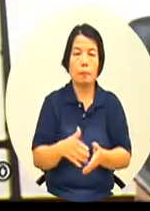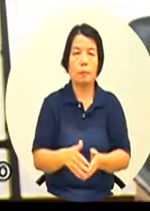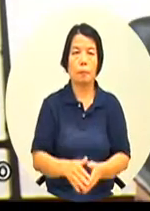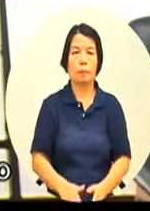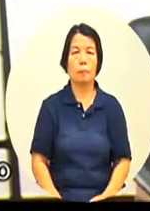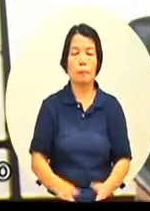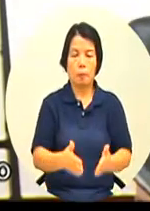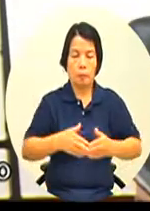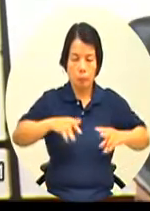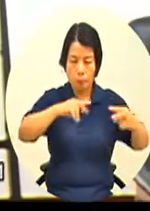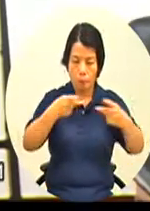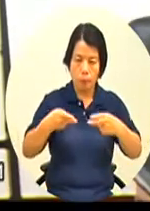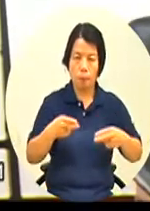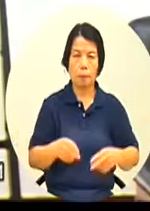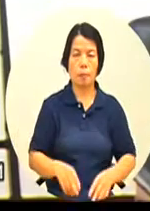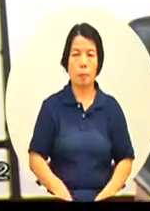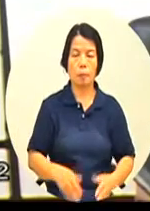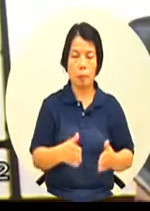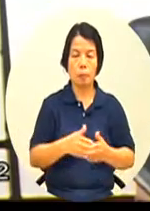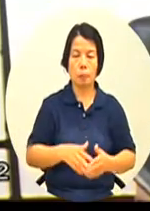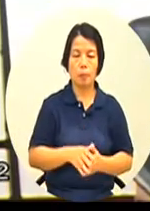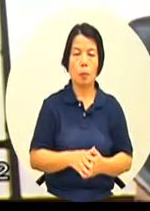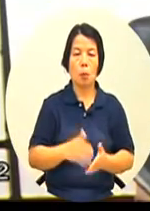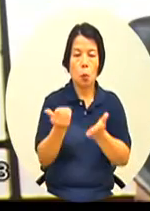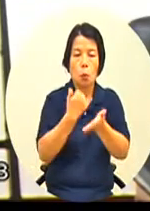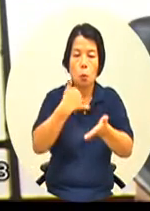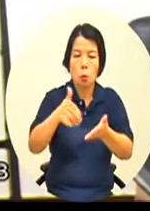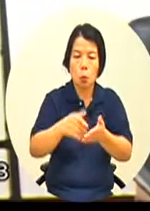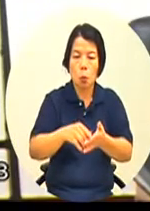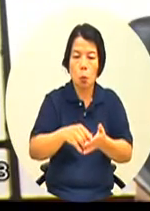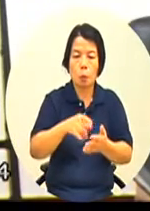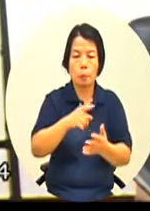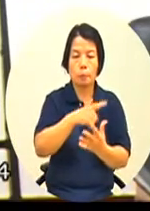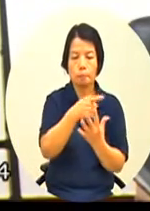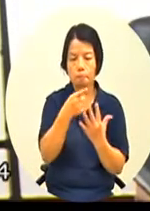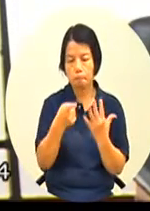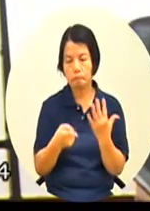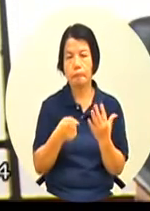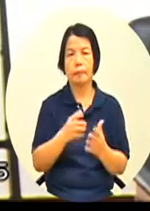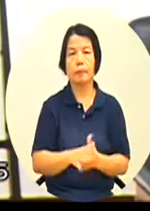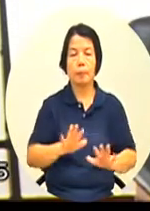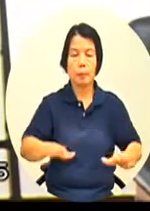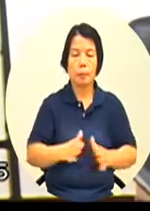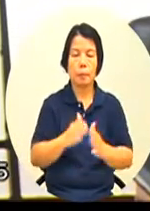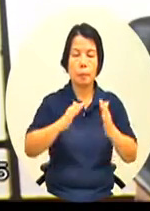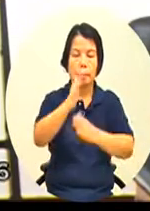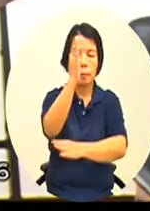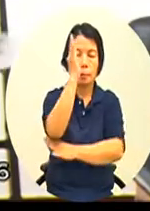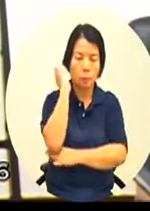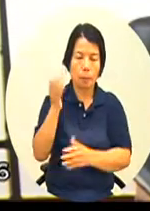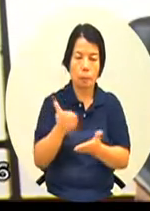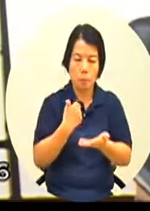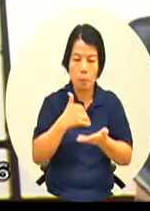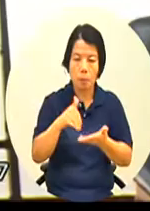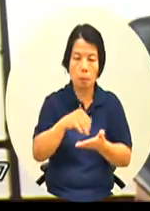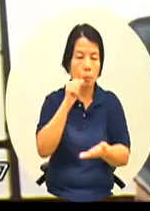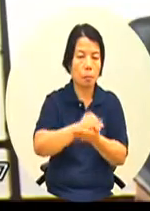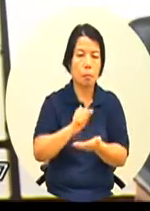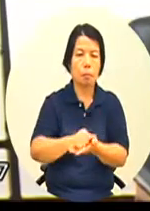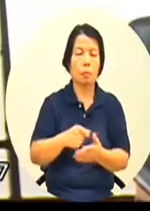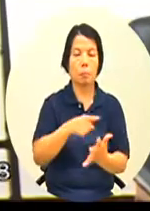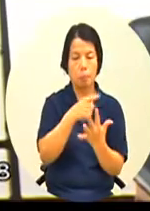来改变所谓的预算的优先次序。其实即便是现在由市府在编列预算，其实就是优先次序